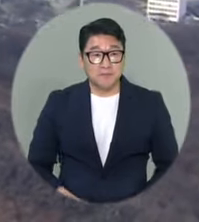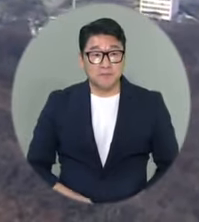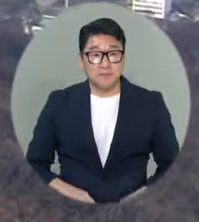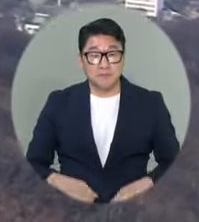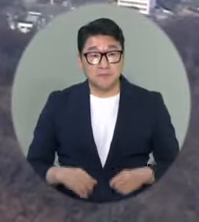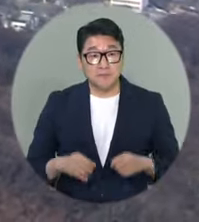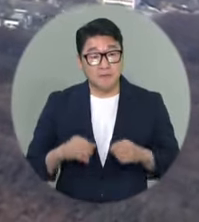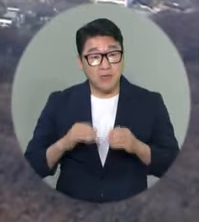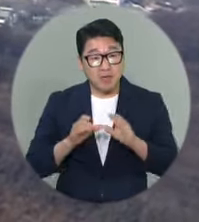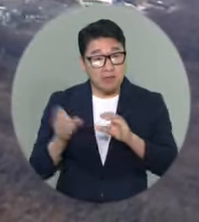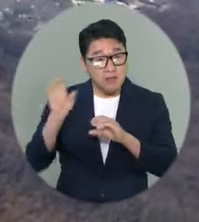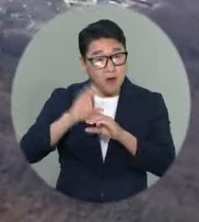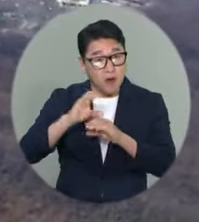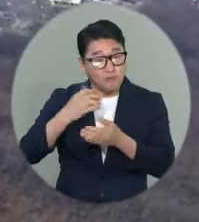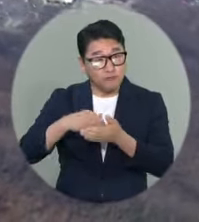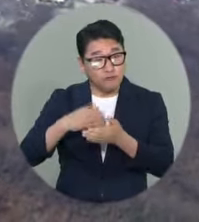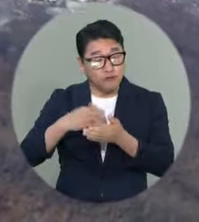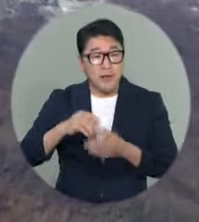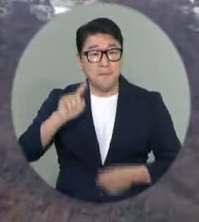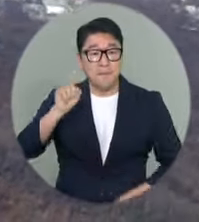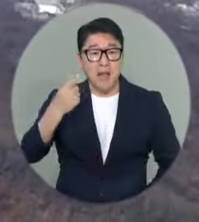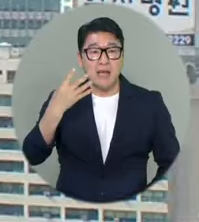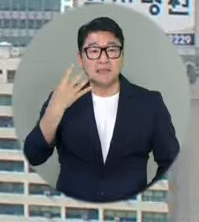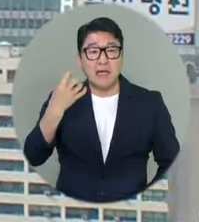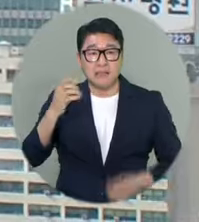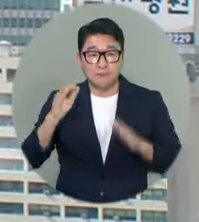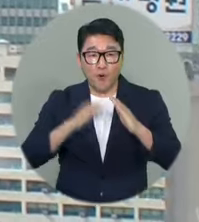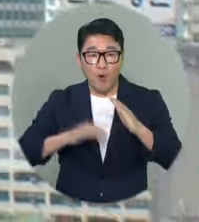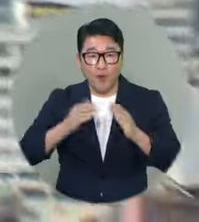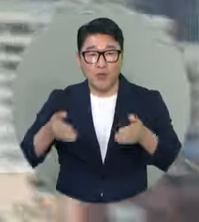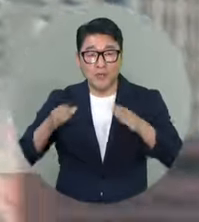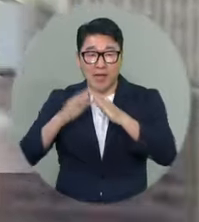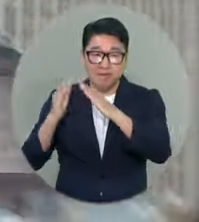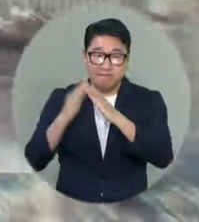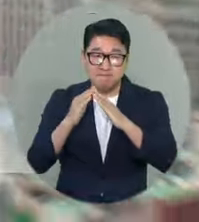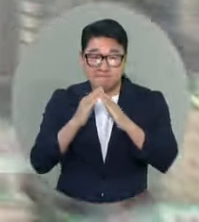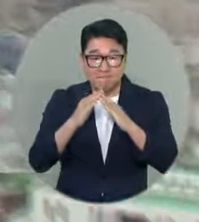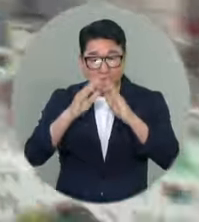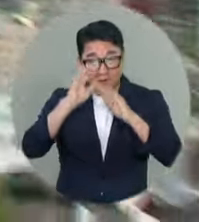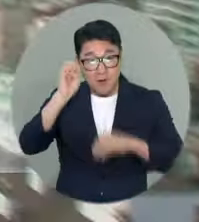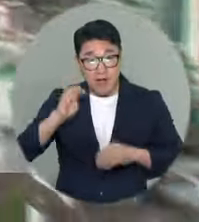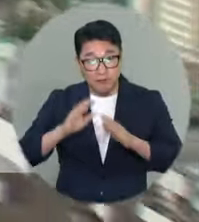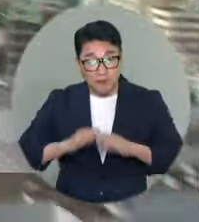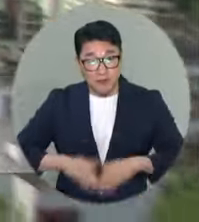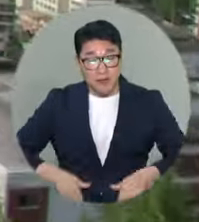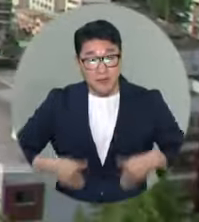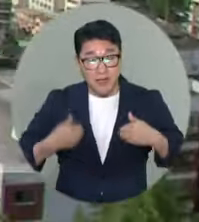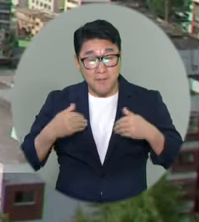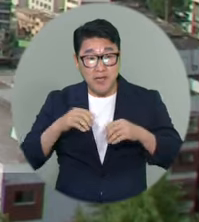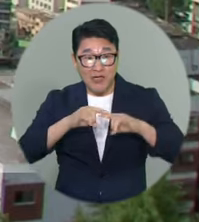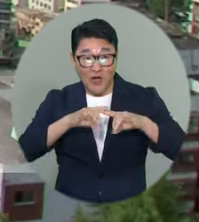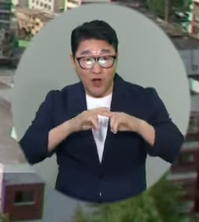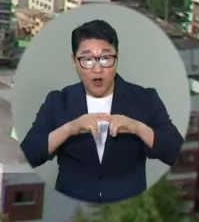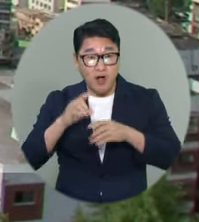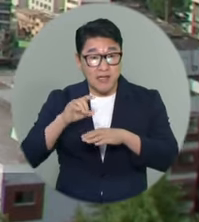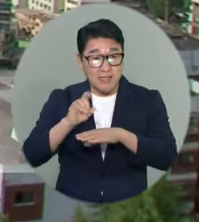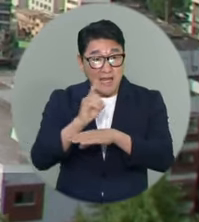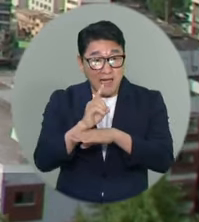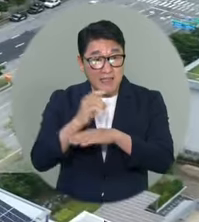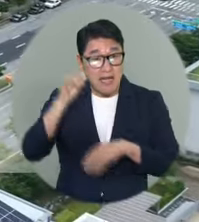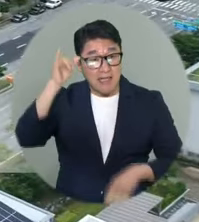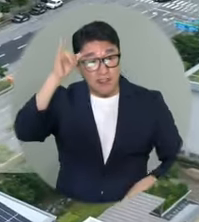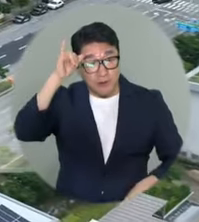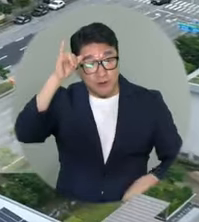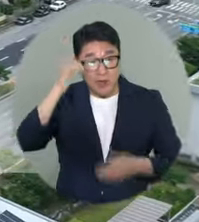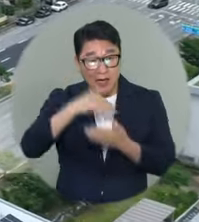이전이 점쳐지는 수도권 공공기관은 140여 개. 광주시와 전남도는 전력, 에너지, 데이터,